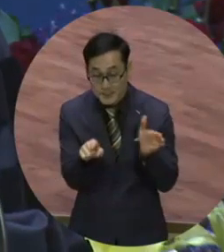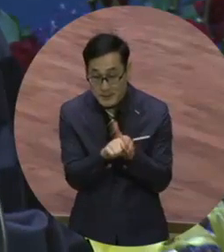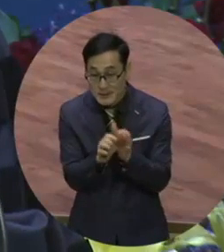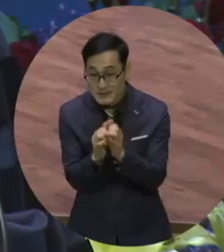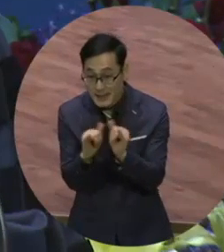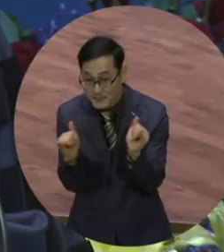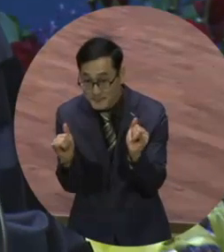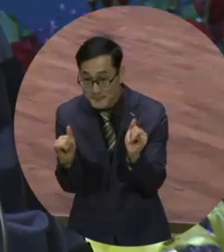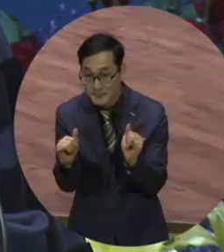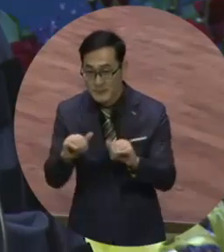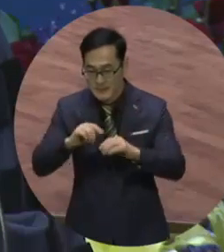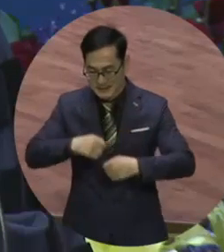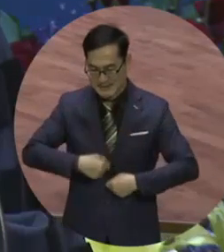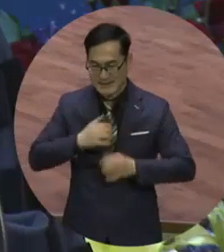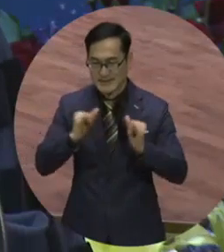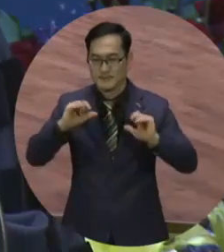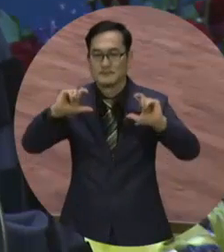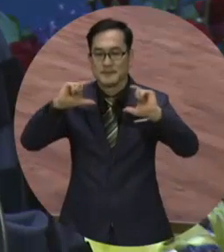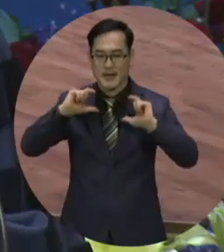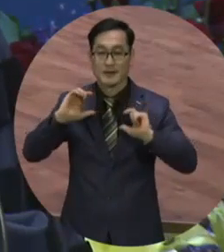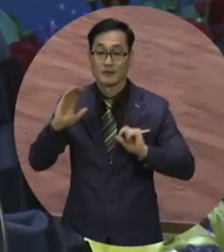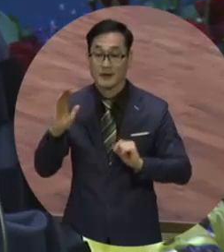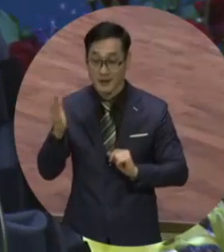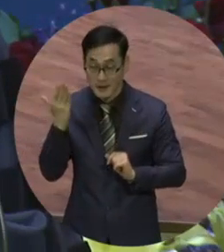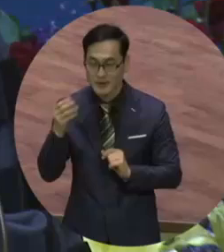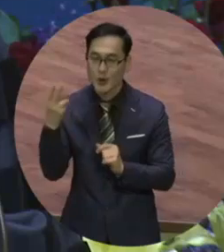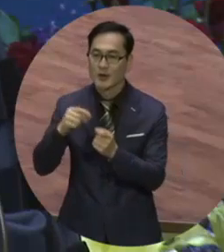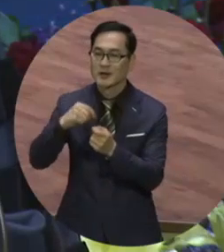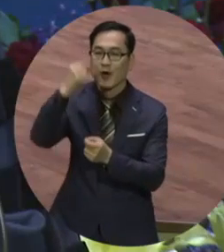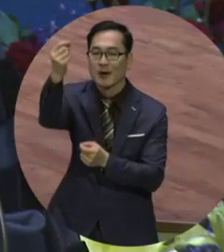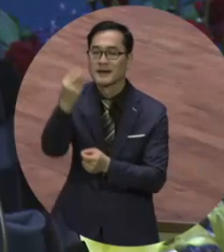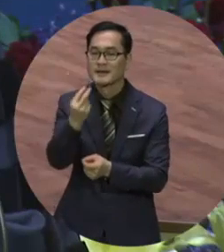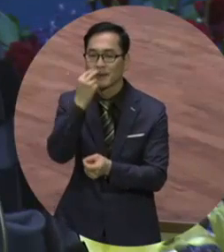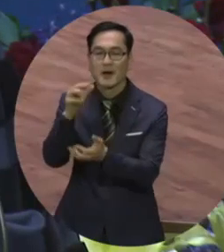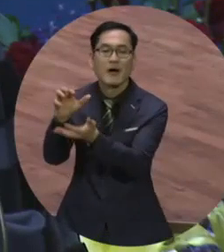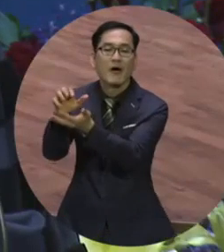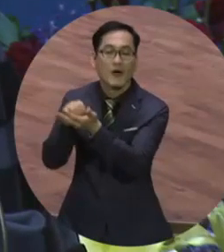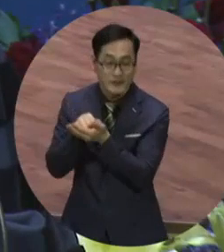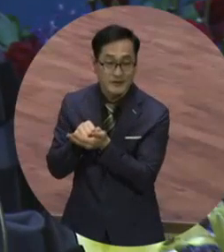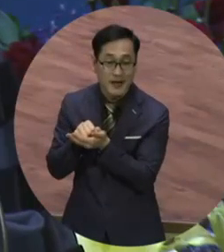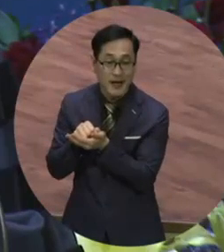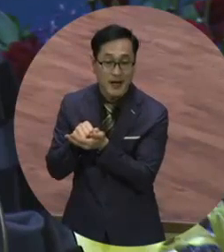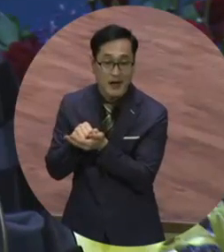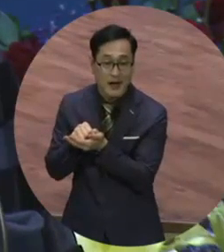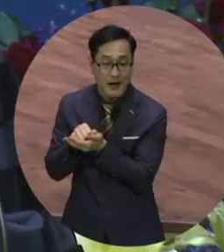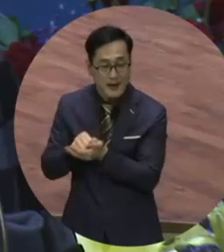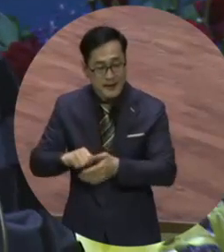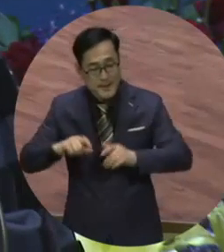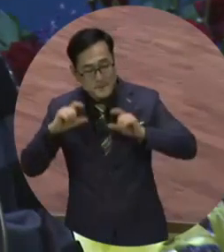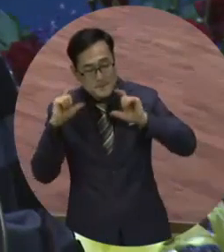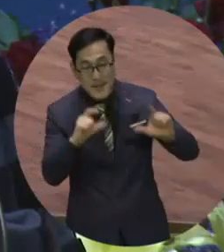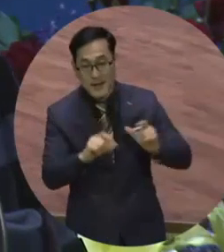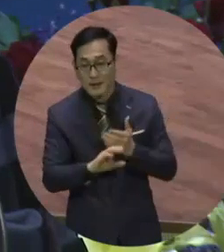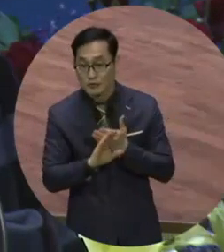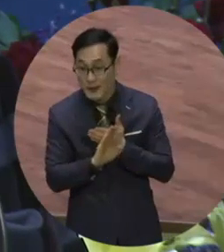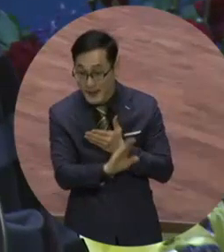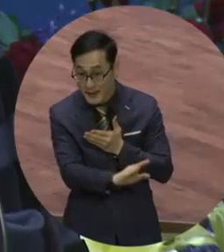누구든지 의인으로 칭함을 받고 영원한 생명을 얻게 된다는 사실을 선포한 후에